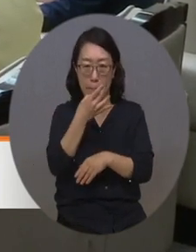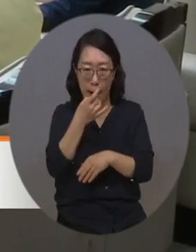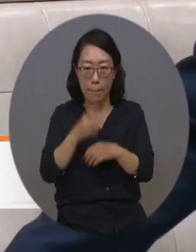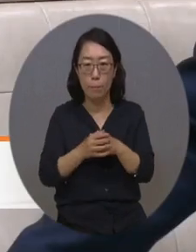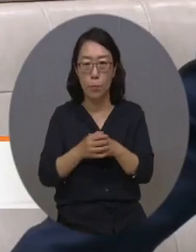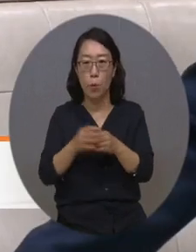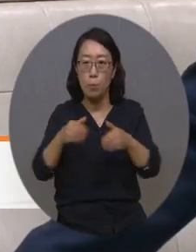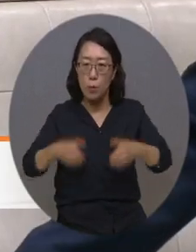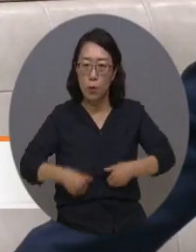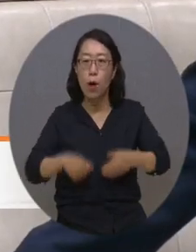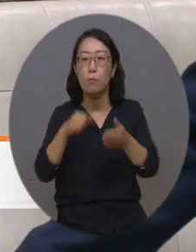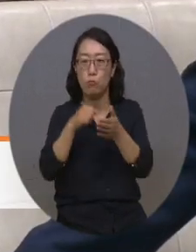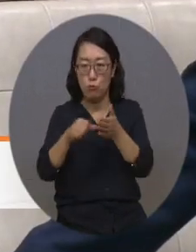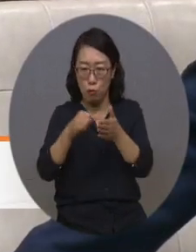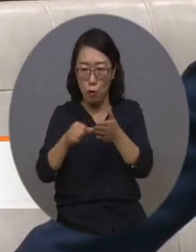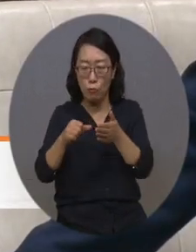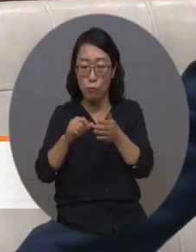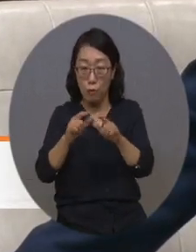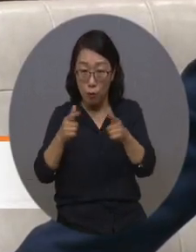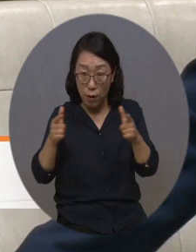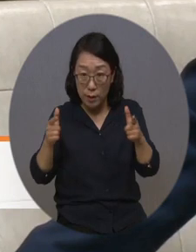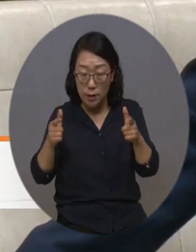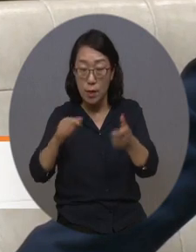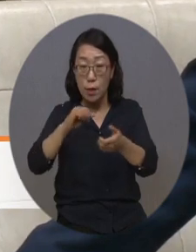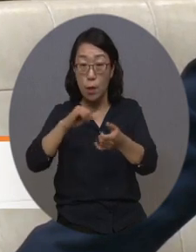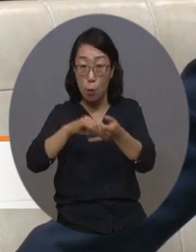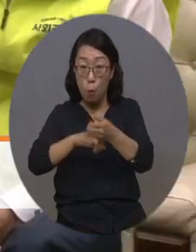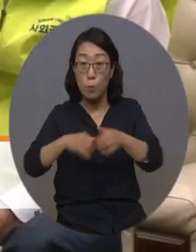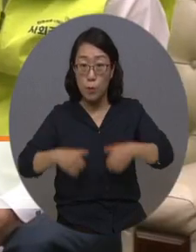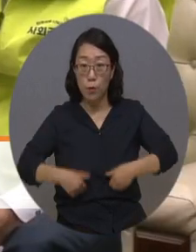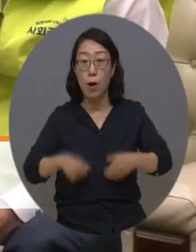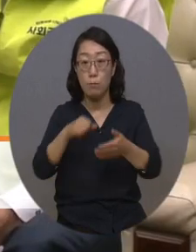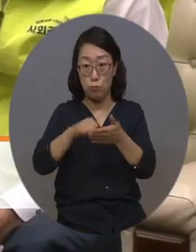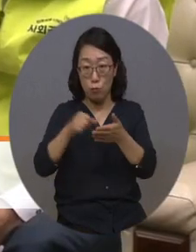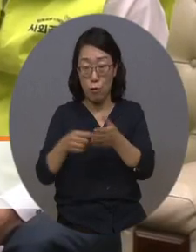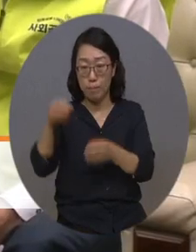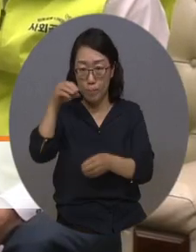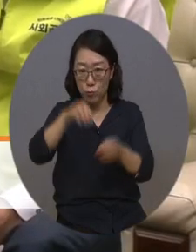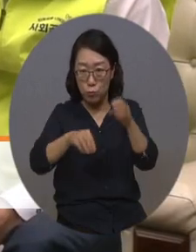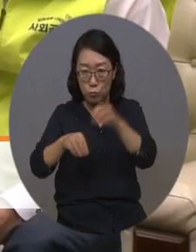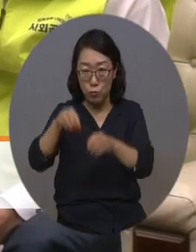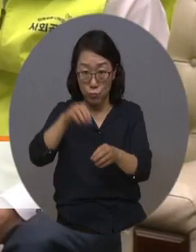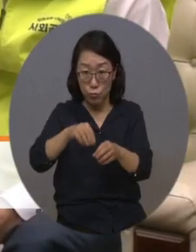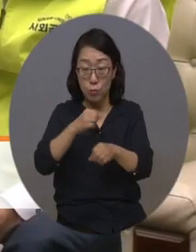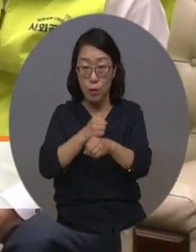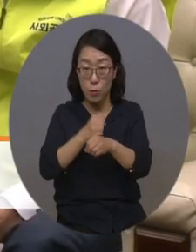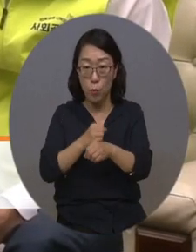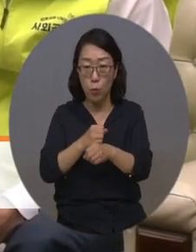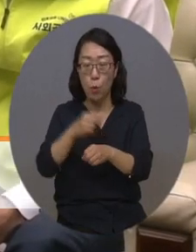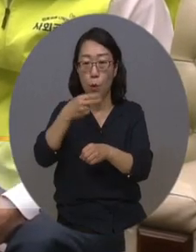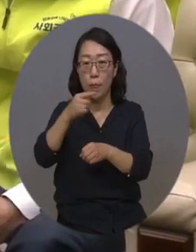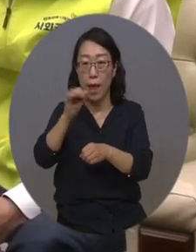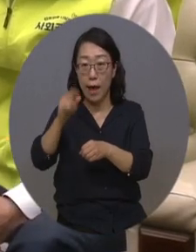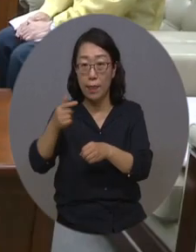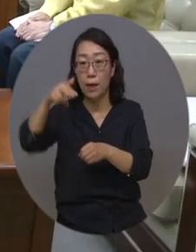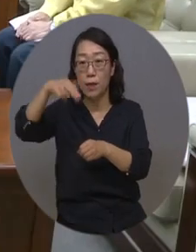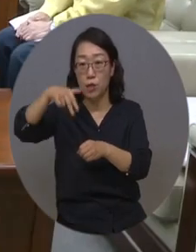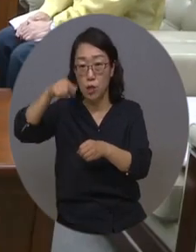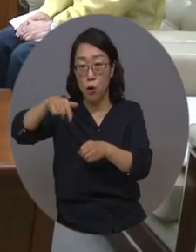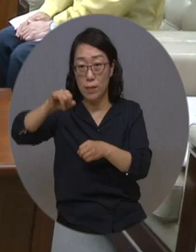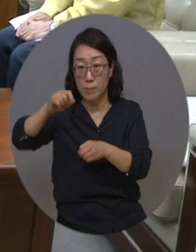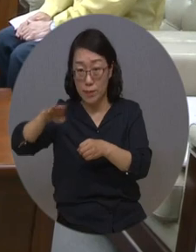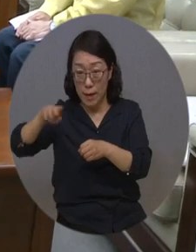용품 등 실생활에 도움이 되는 필수품 으로 구성되어 있으며 전남도는 대한적십자사 를 통해 돈의 수해